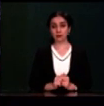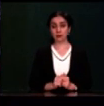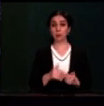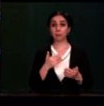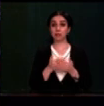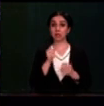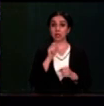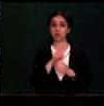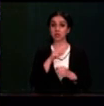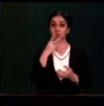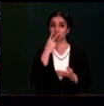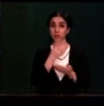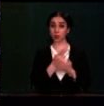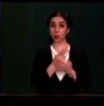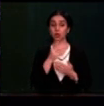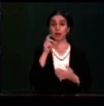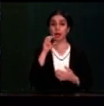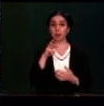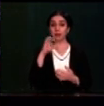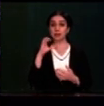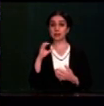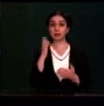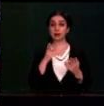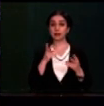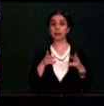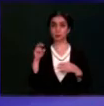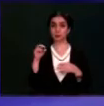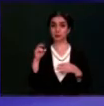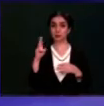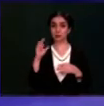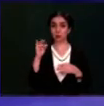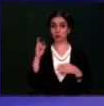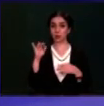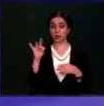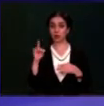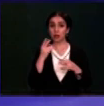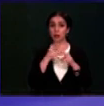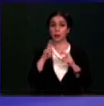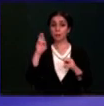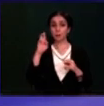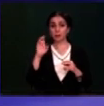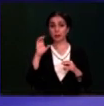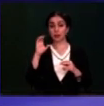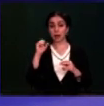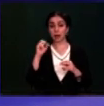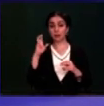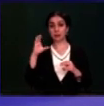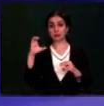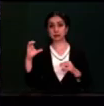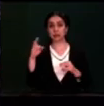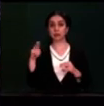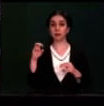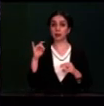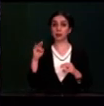masalamiz shartiga ko'ra MS kesma teng tomonli A, B, C uchburchagimiz